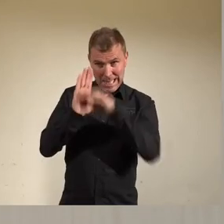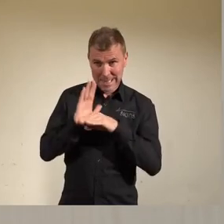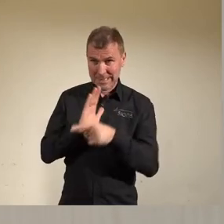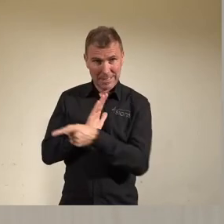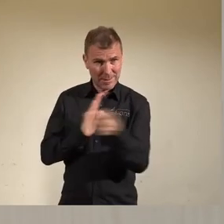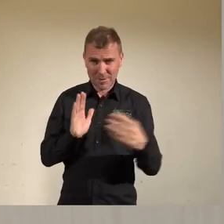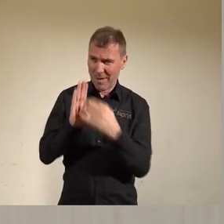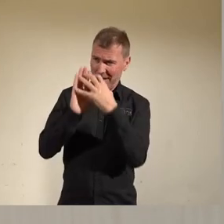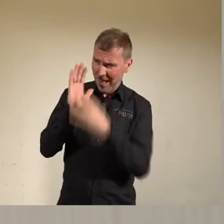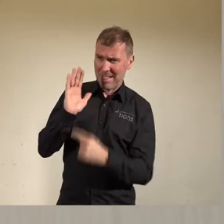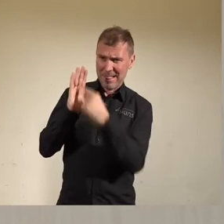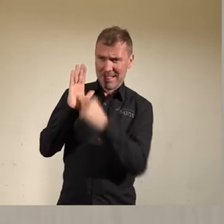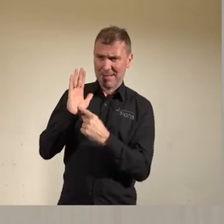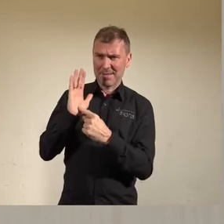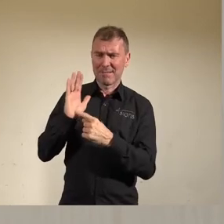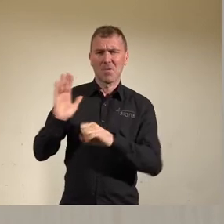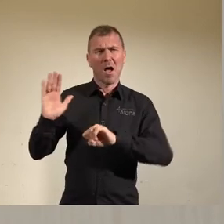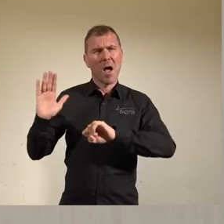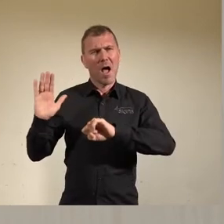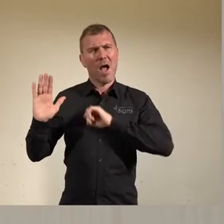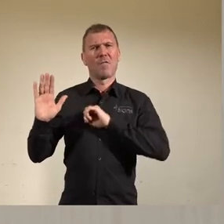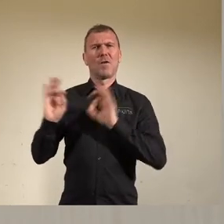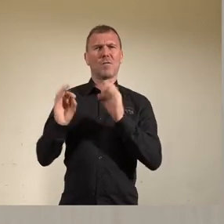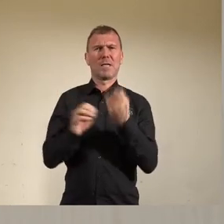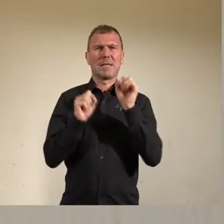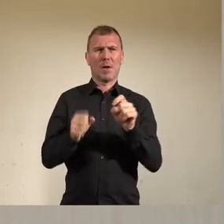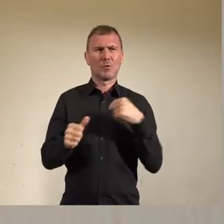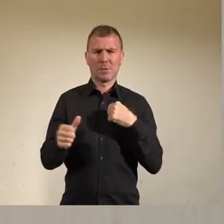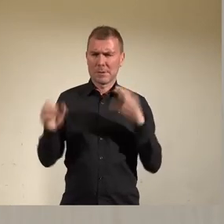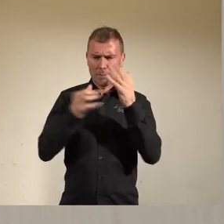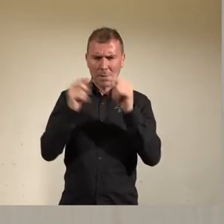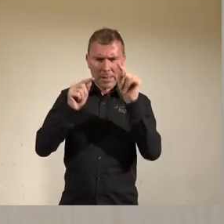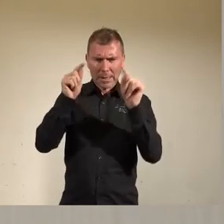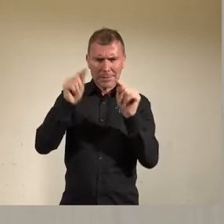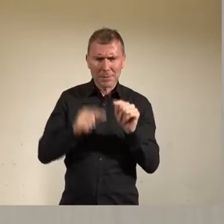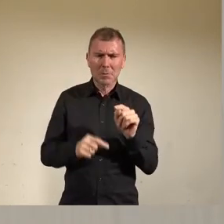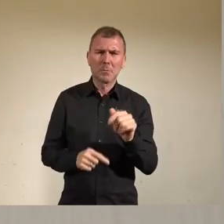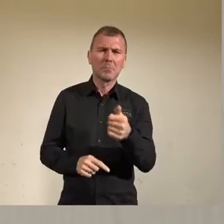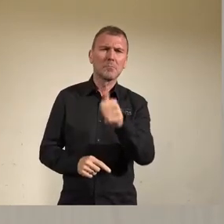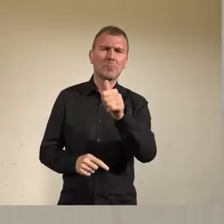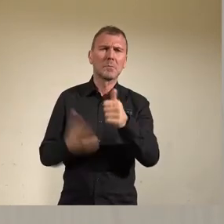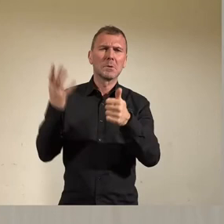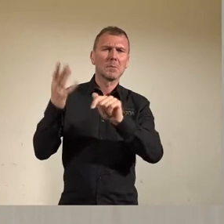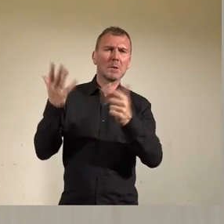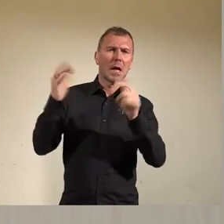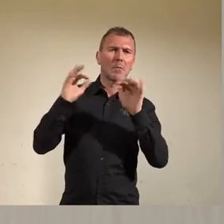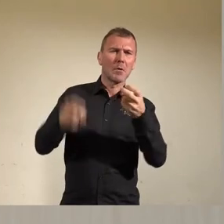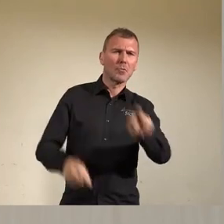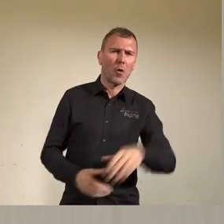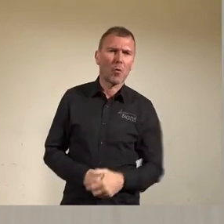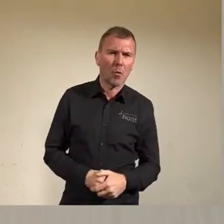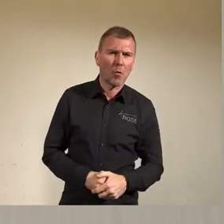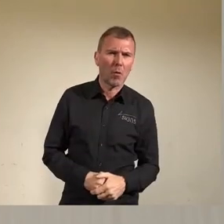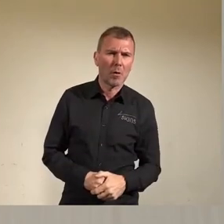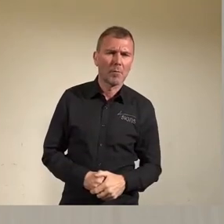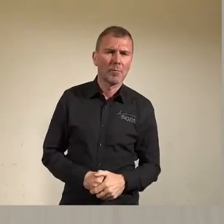wurde als die große Erfolgsstory für den Klimaschutz, ich habe zusammengerechnet, sind ungefähr 6 bis 8 Millionen Euro, wovon ungefähr